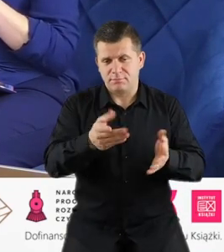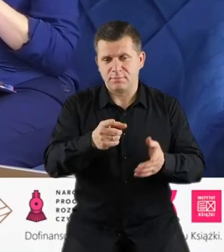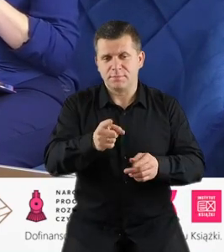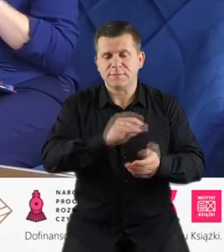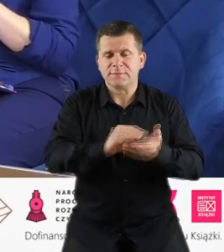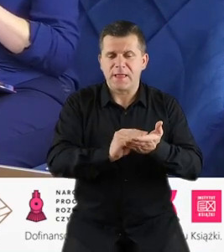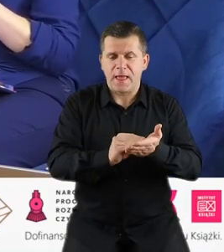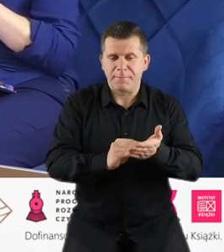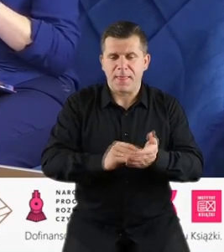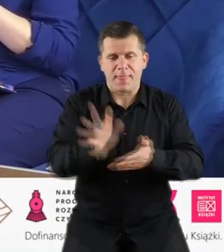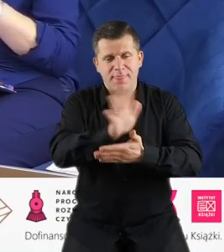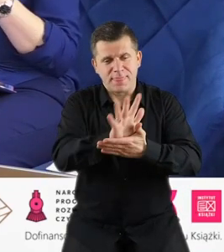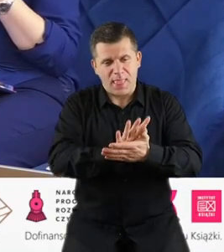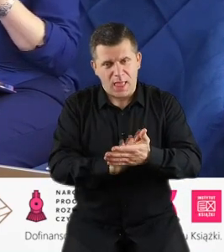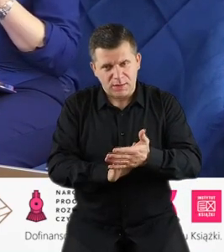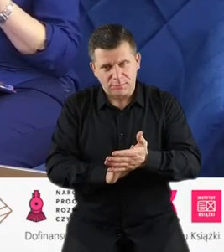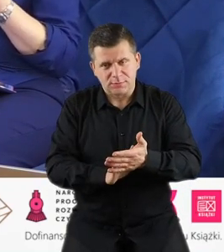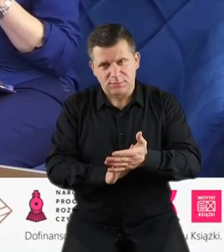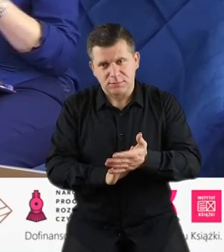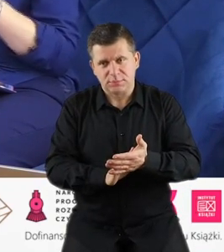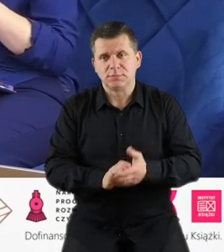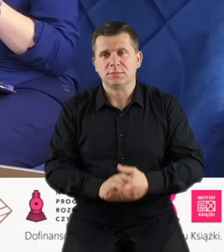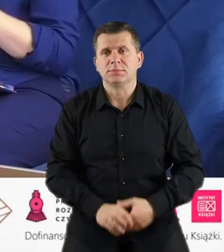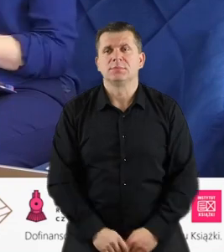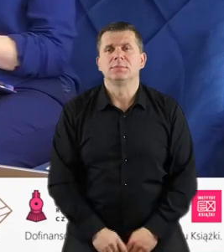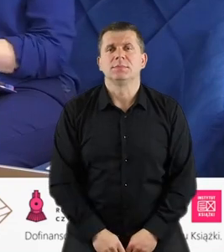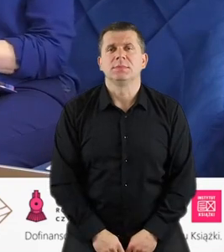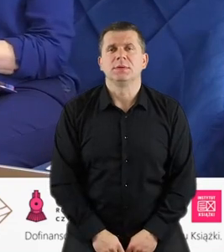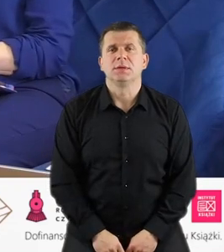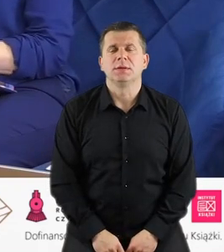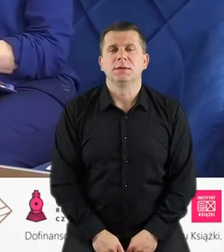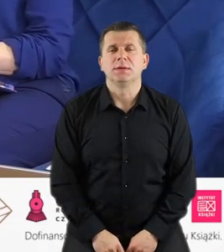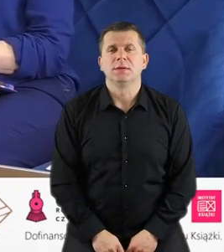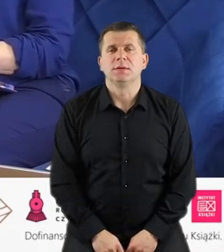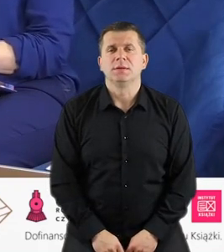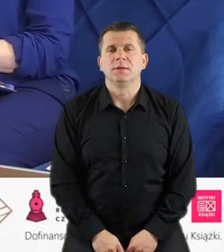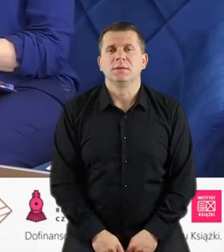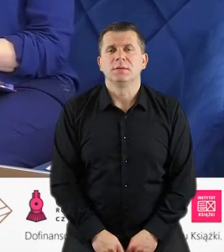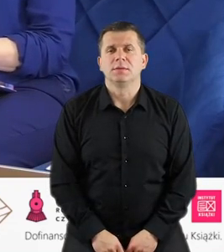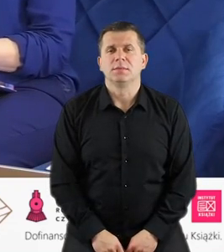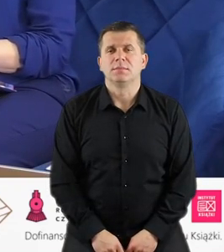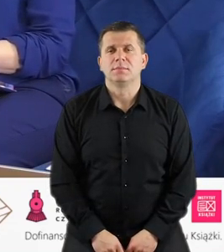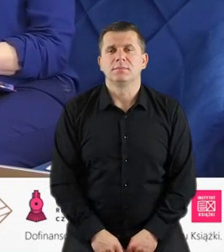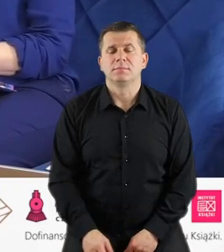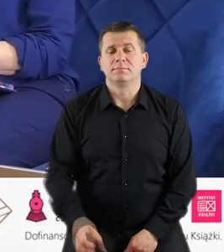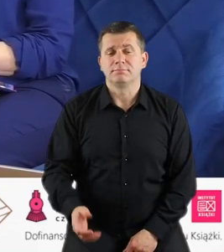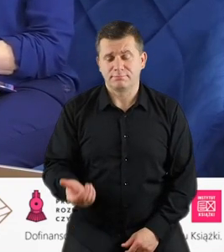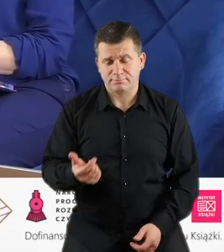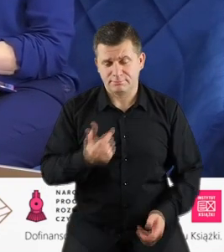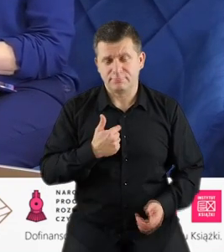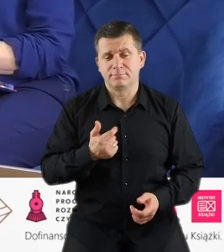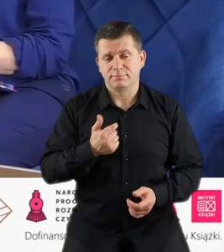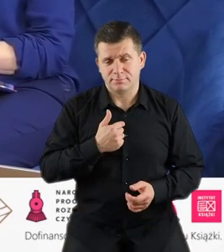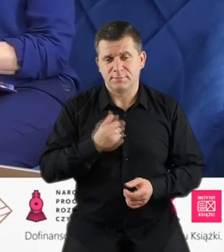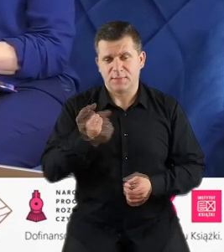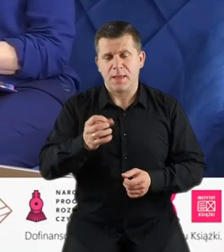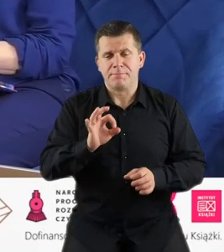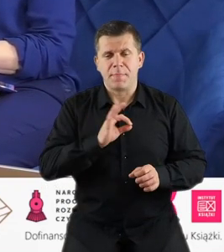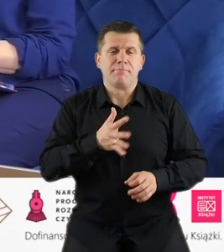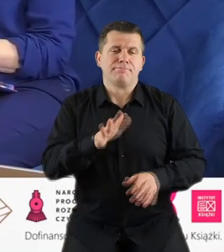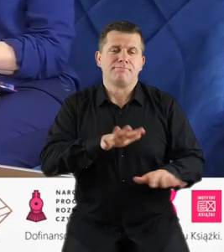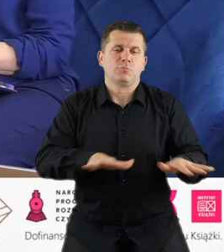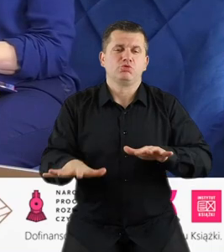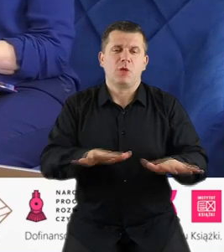zamian za napisanie tekstu o tym drugim mieście. No, rezydencja literacka zakłada rzeczywiście taką